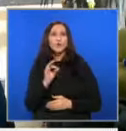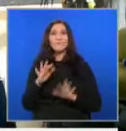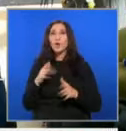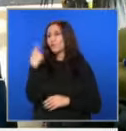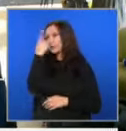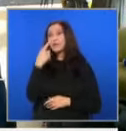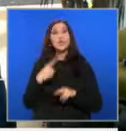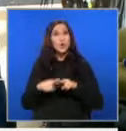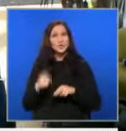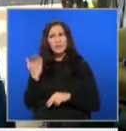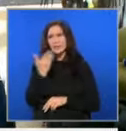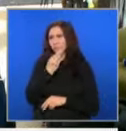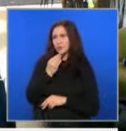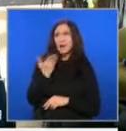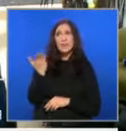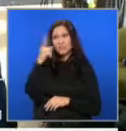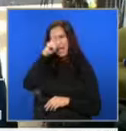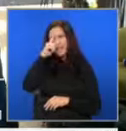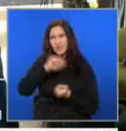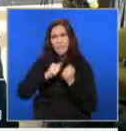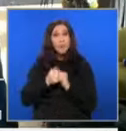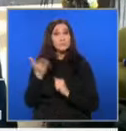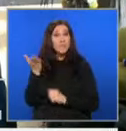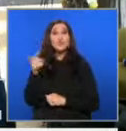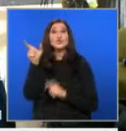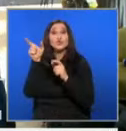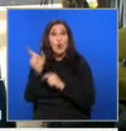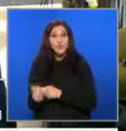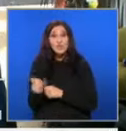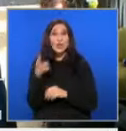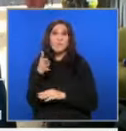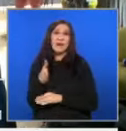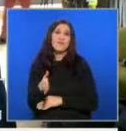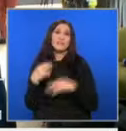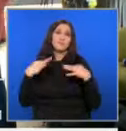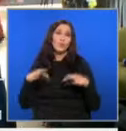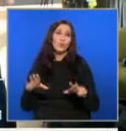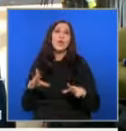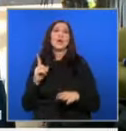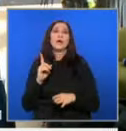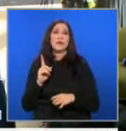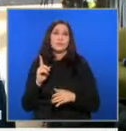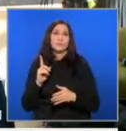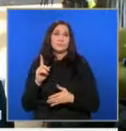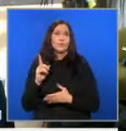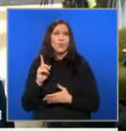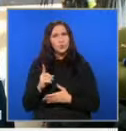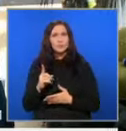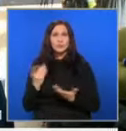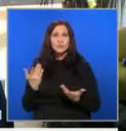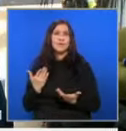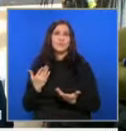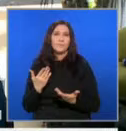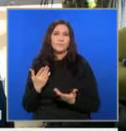препознали нейната борбеност за тези човешки права и свободи, които са изконни за партията. Припознали са волята